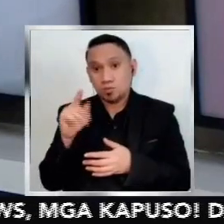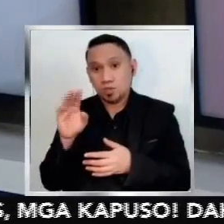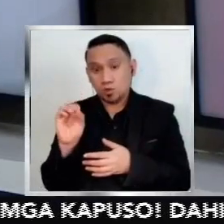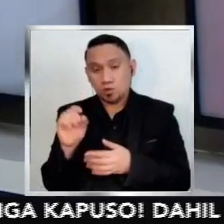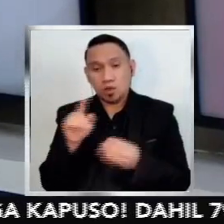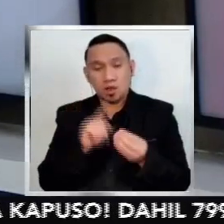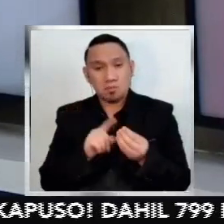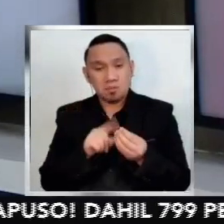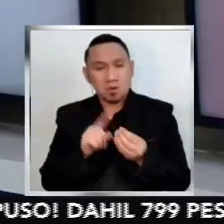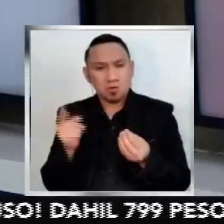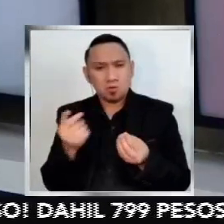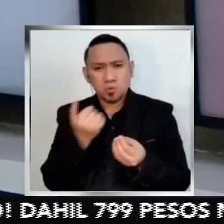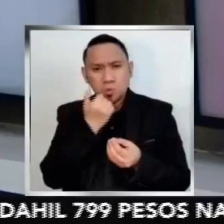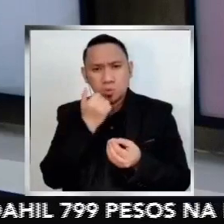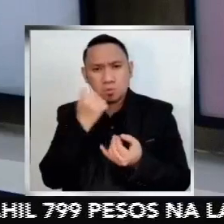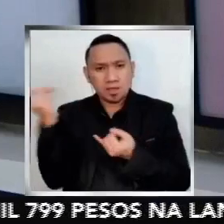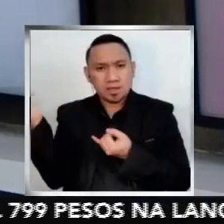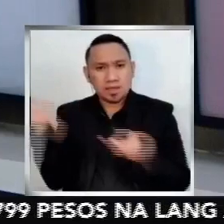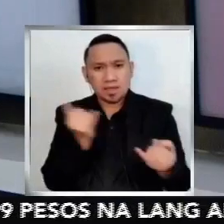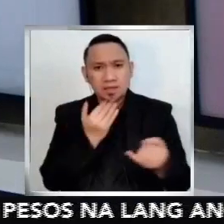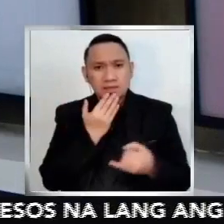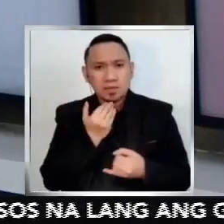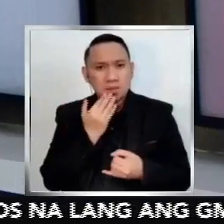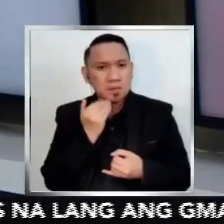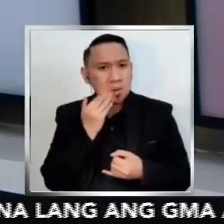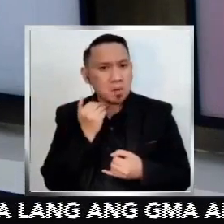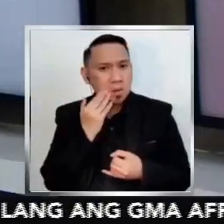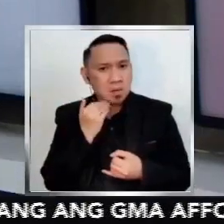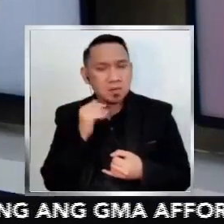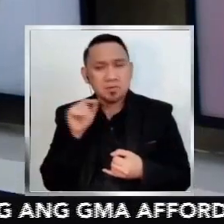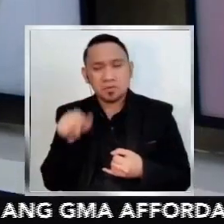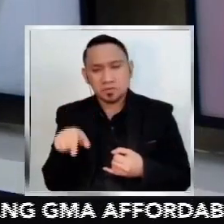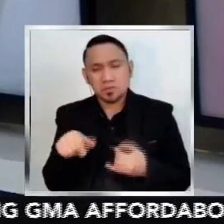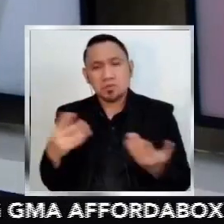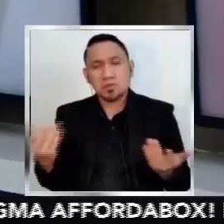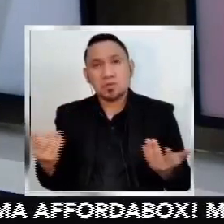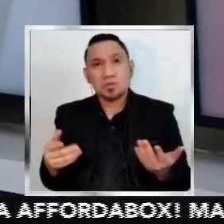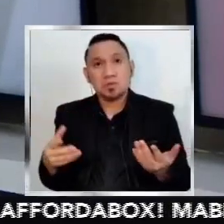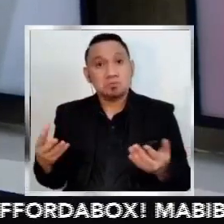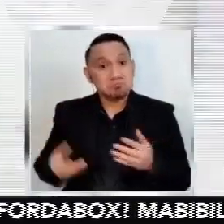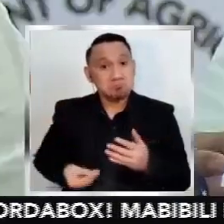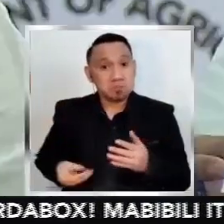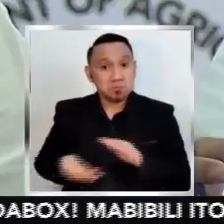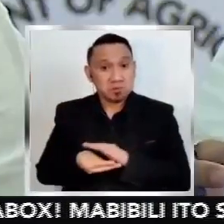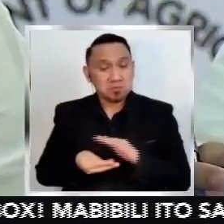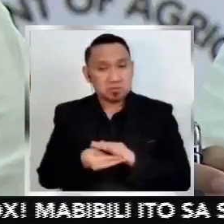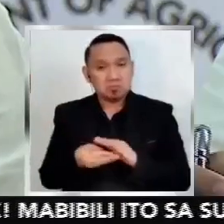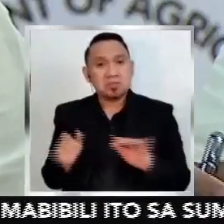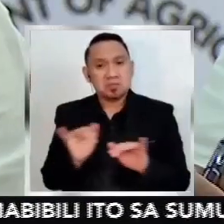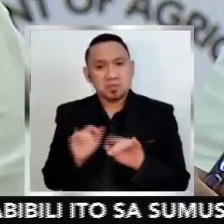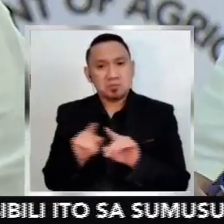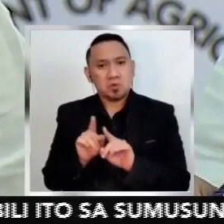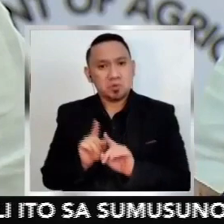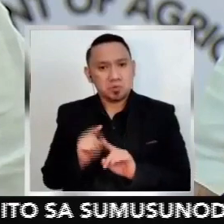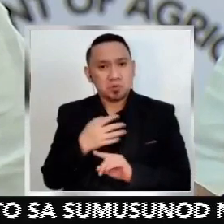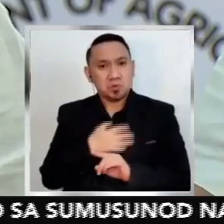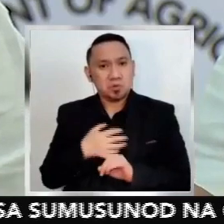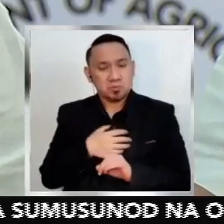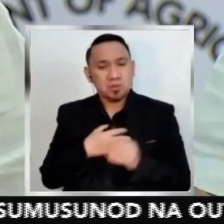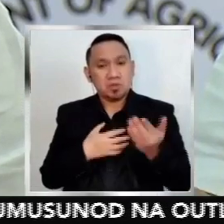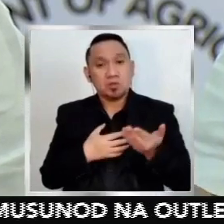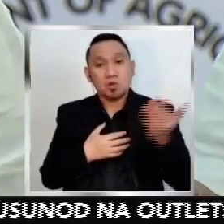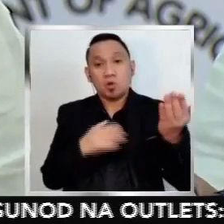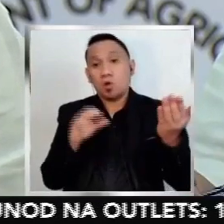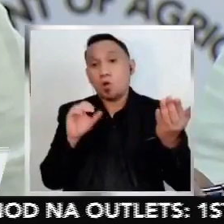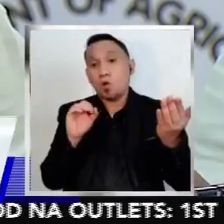asukal nitong Pebrero. Bukod sa reklamong paglabag sa Anti-Graft and Corrupt Practices Act, inireklamo rin si Panganiban sa Ombudsman dahil sa